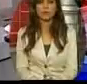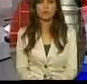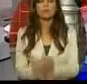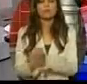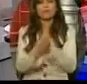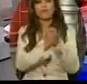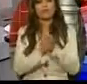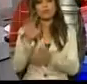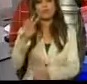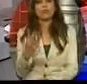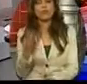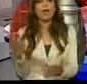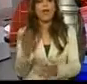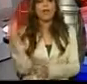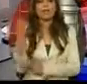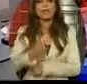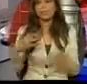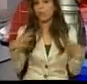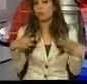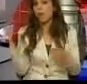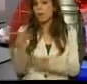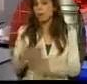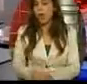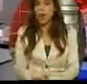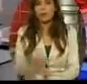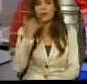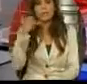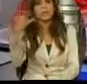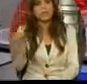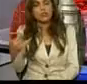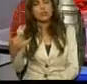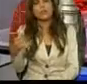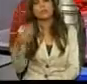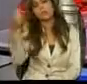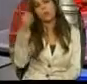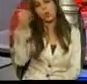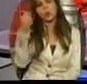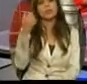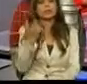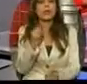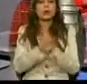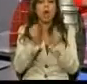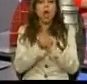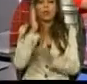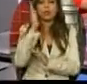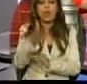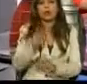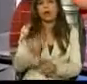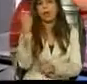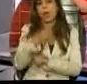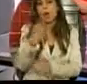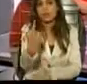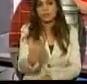שוב שלום לכם. איך אתם מזמינים חופשה בבית מלון? מתקשרים לסוכנות נסיעות או מזמינים ישירות דרך המלון